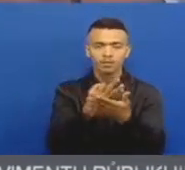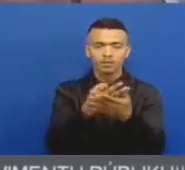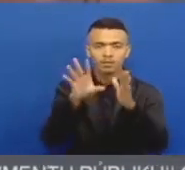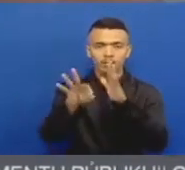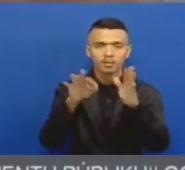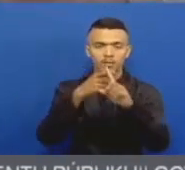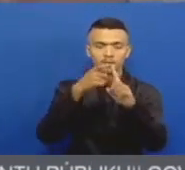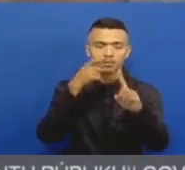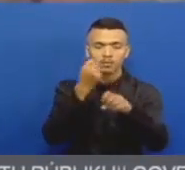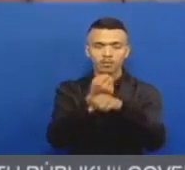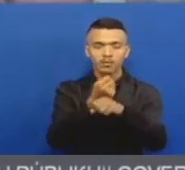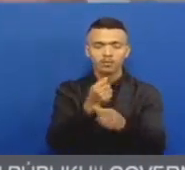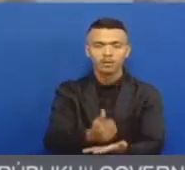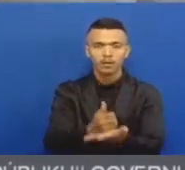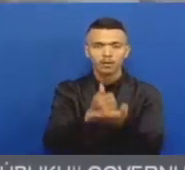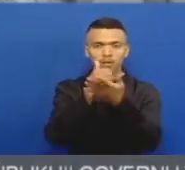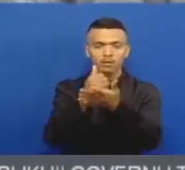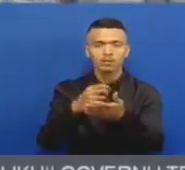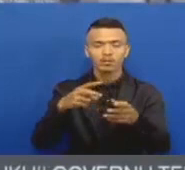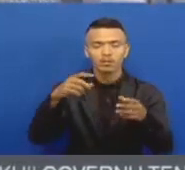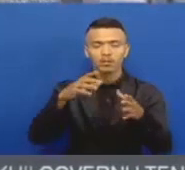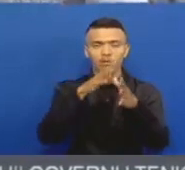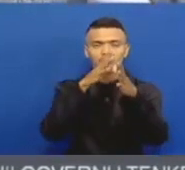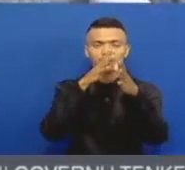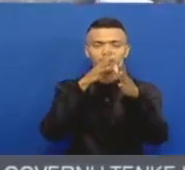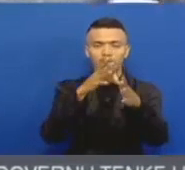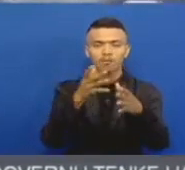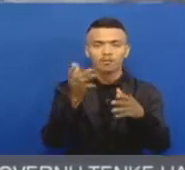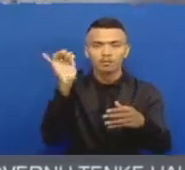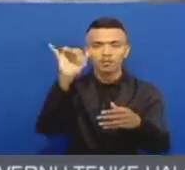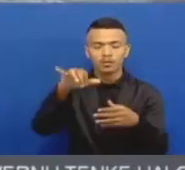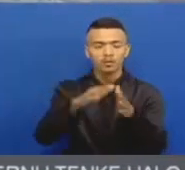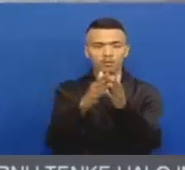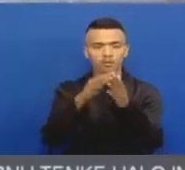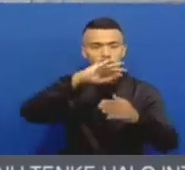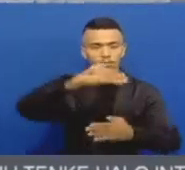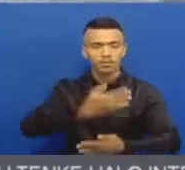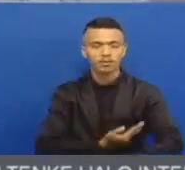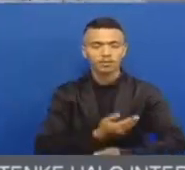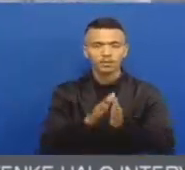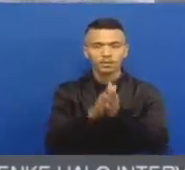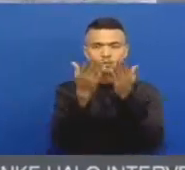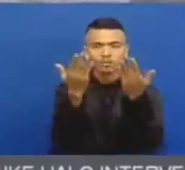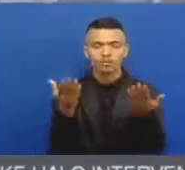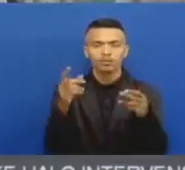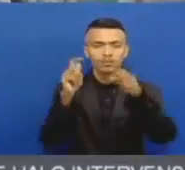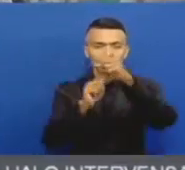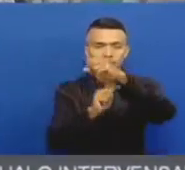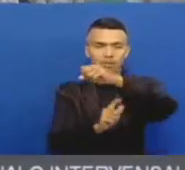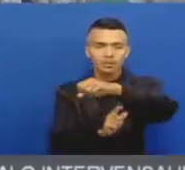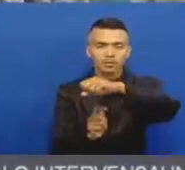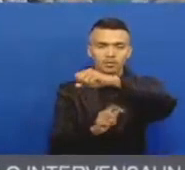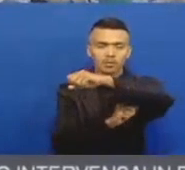fatuk ne, azuda idosa ne sosabe uang no uang sirene kaderno, pasta no necessidade